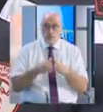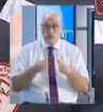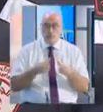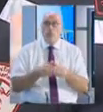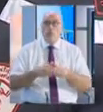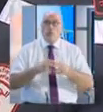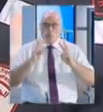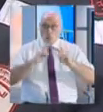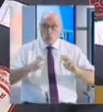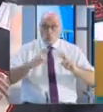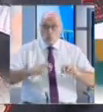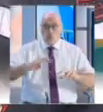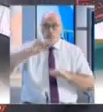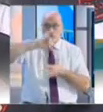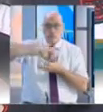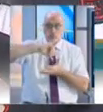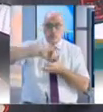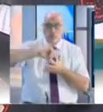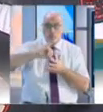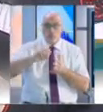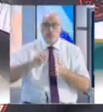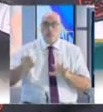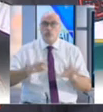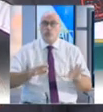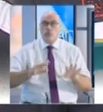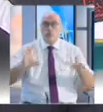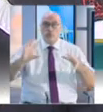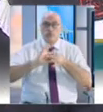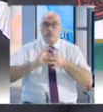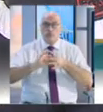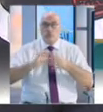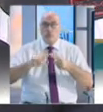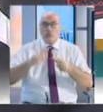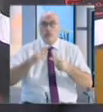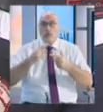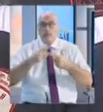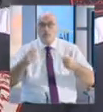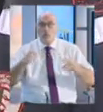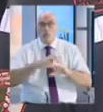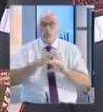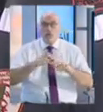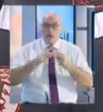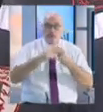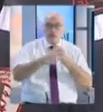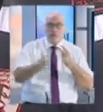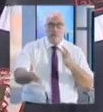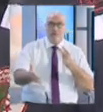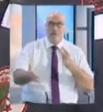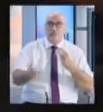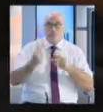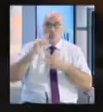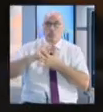هذا المركز يشرف على تسيير والتنسيق بين الإسعافات في مختلف الولايات المجاورة التي مستها